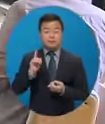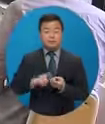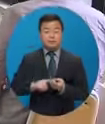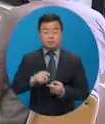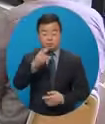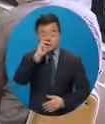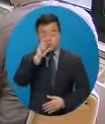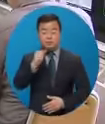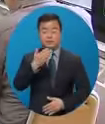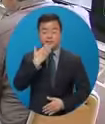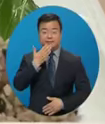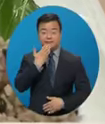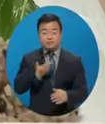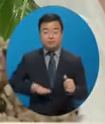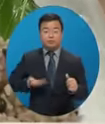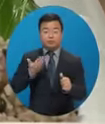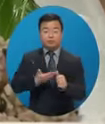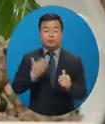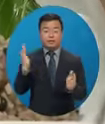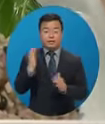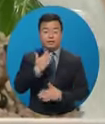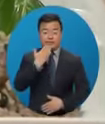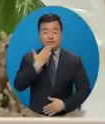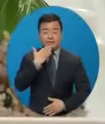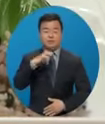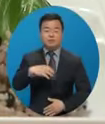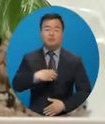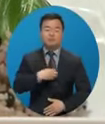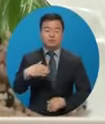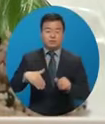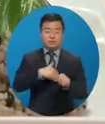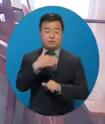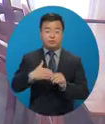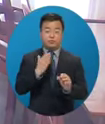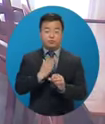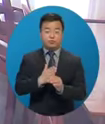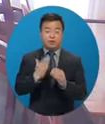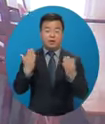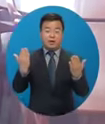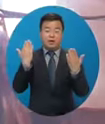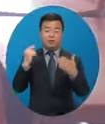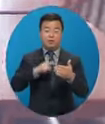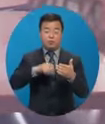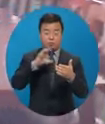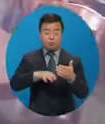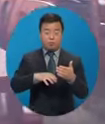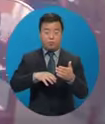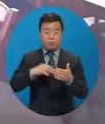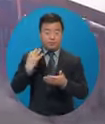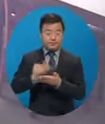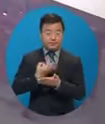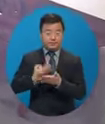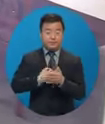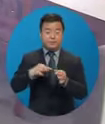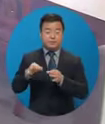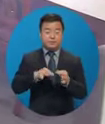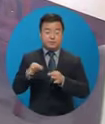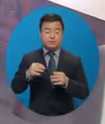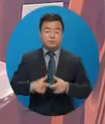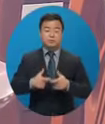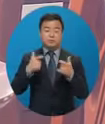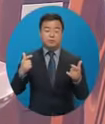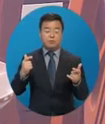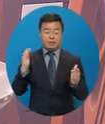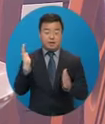식사를 제공하던 학생 식당들이 위기를 맞고 있습니다. 캠퍼스에 상업시설이 들어서며 학생들의 수요가 줄고